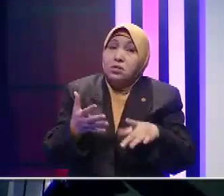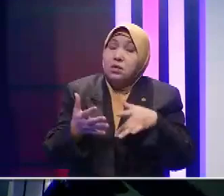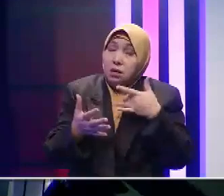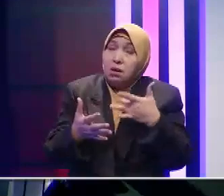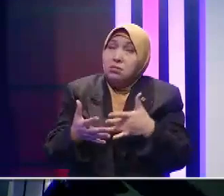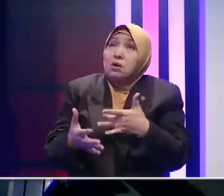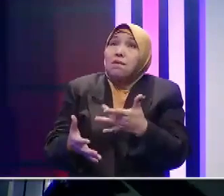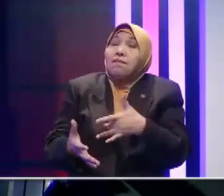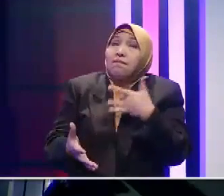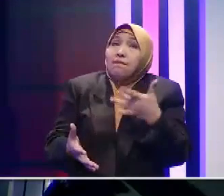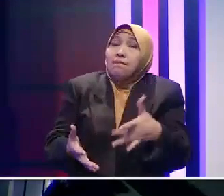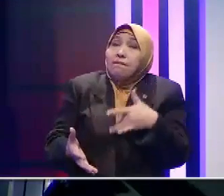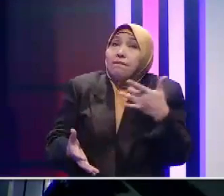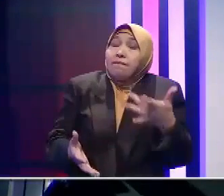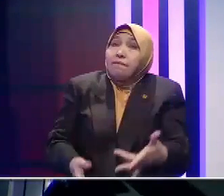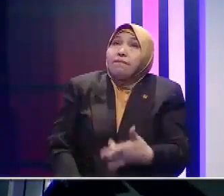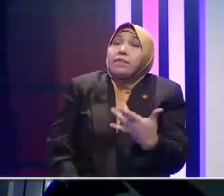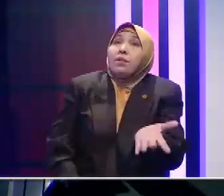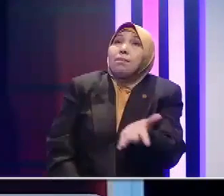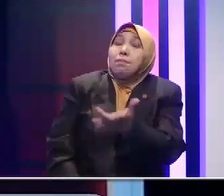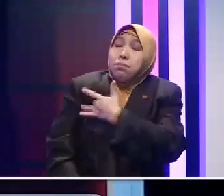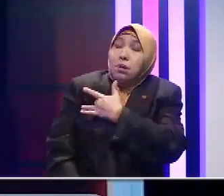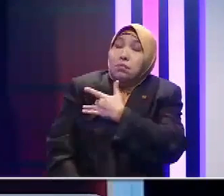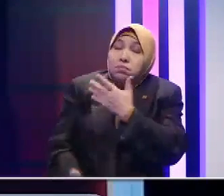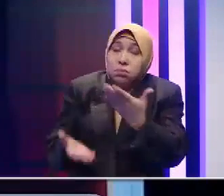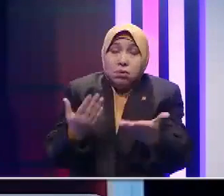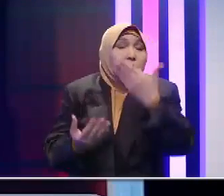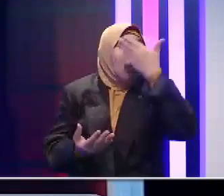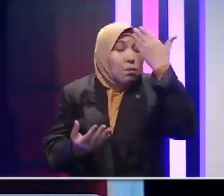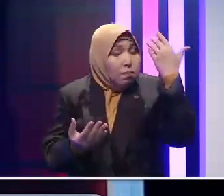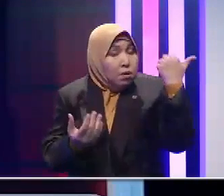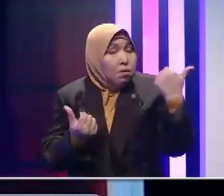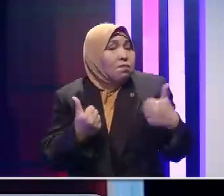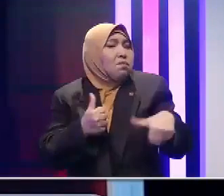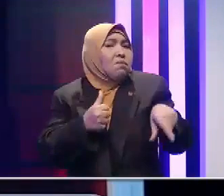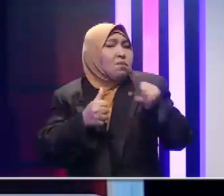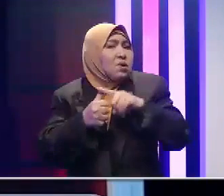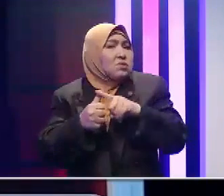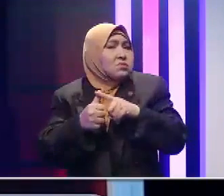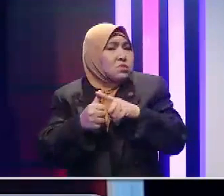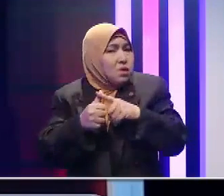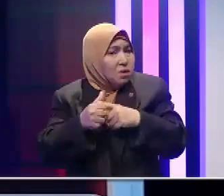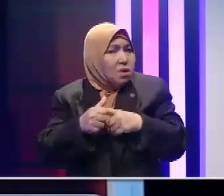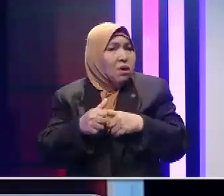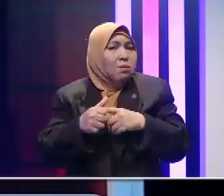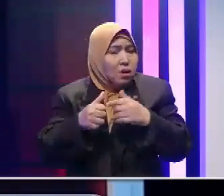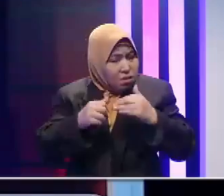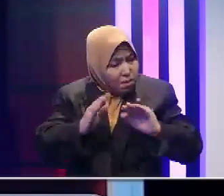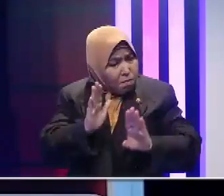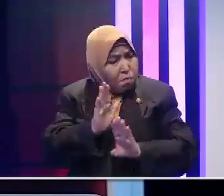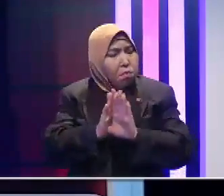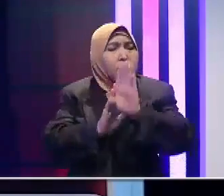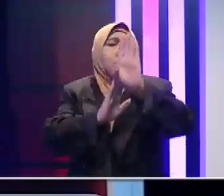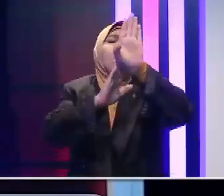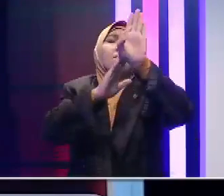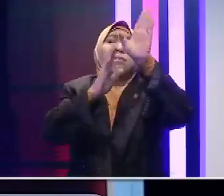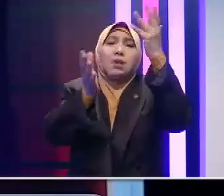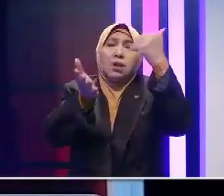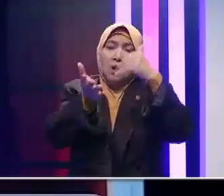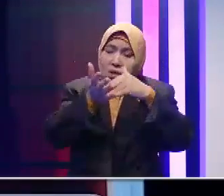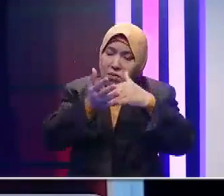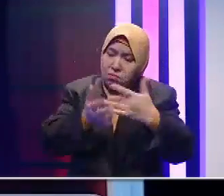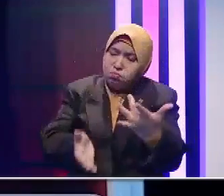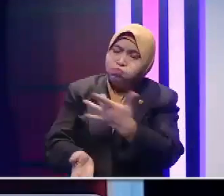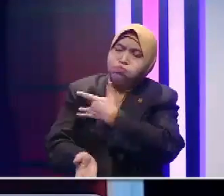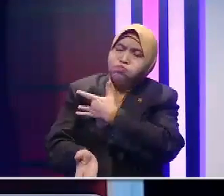something, dia balik rumah mungkin lupa, mungkin this thing will awaken back. Dia akan membangun balik ingatan itu waktu-waktu yang